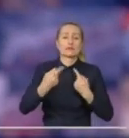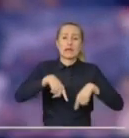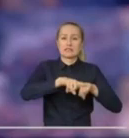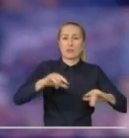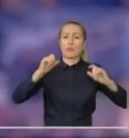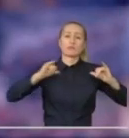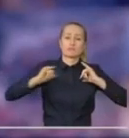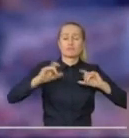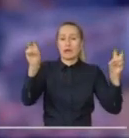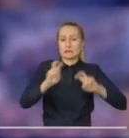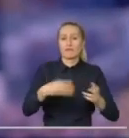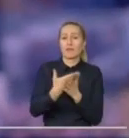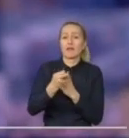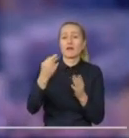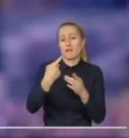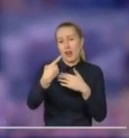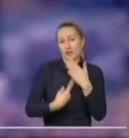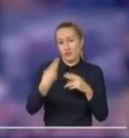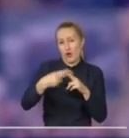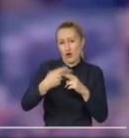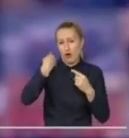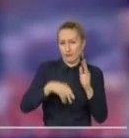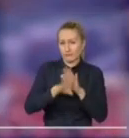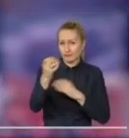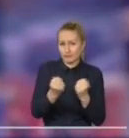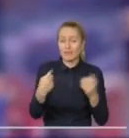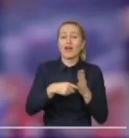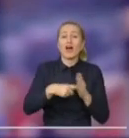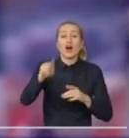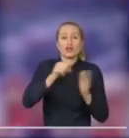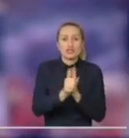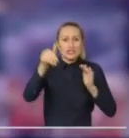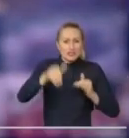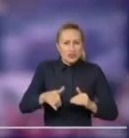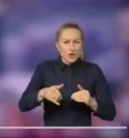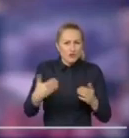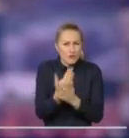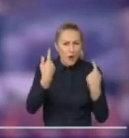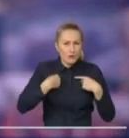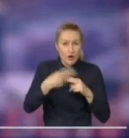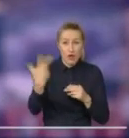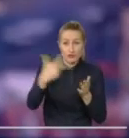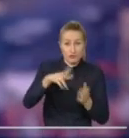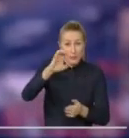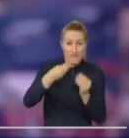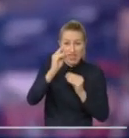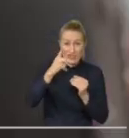wzrostem zachorowań. Minionej doby wykryto niemal 16 tysięcy nowych zakażeń. To o 3,5 tysiąca więcej niż tydzień temu.